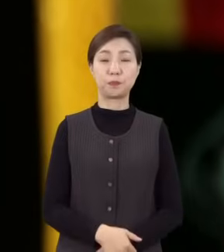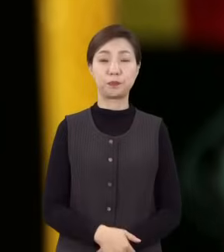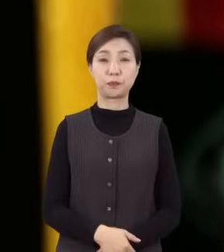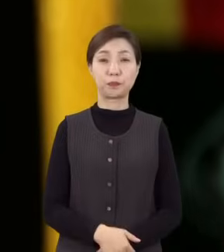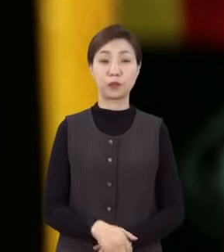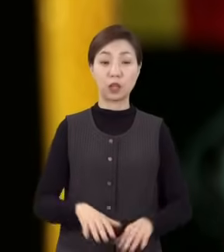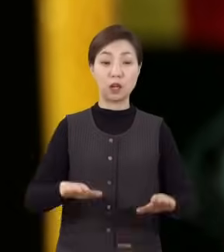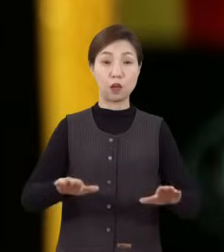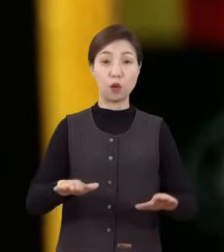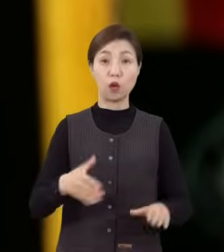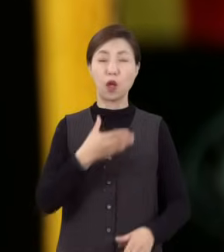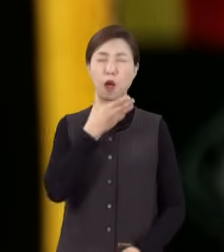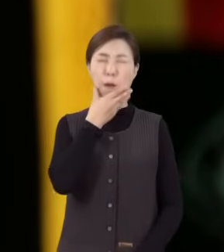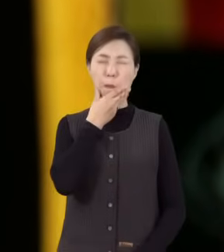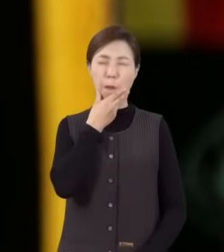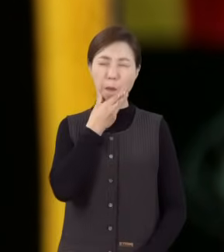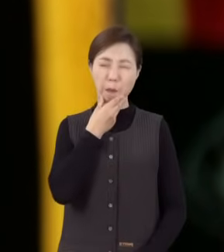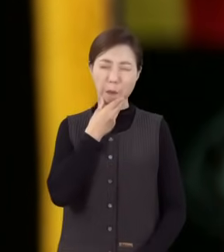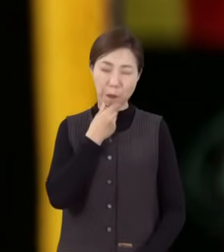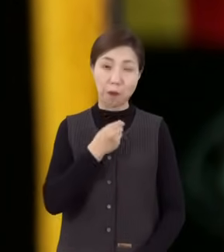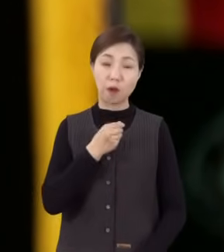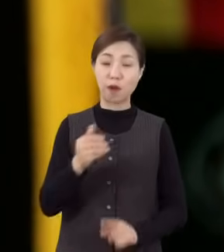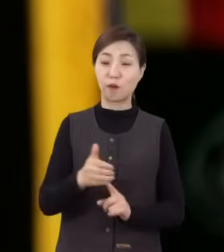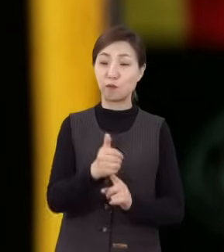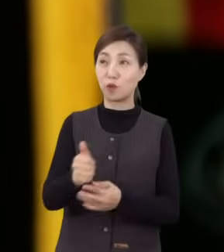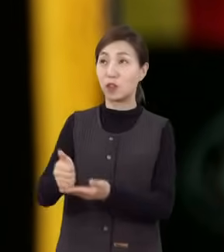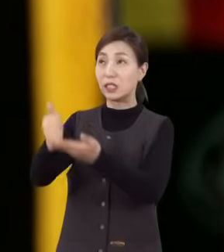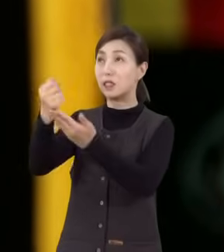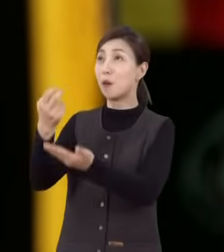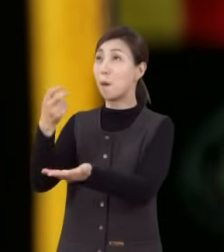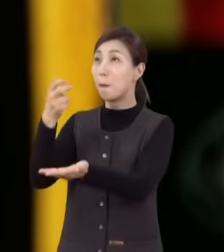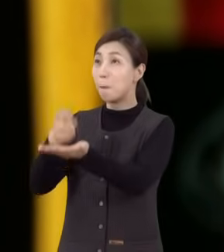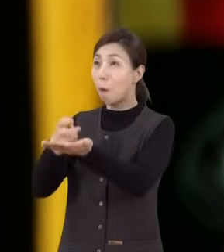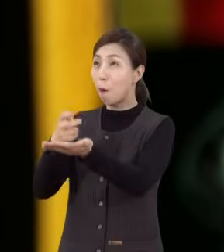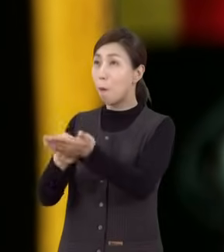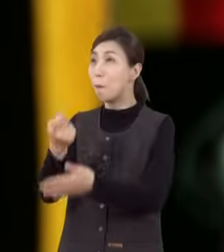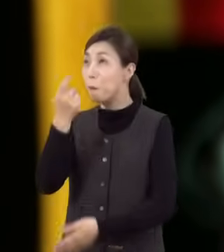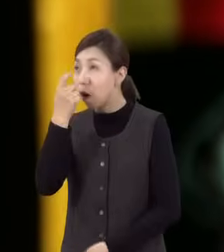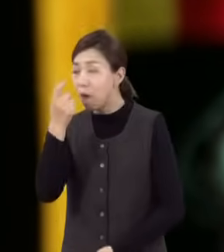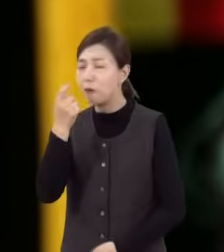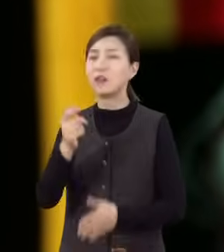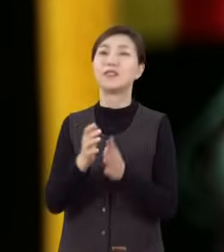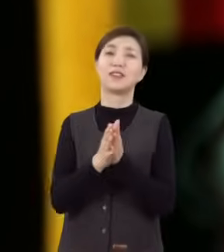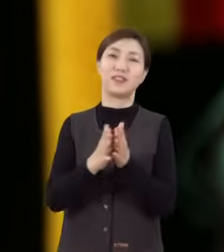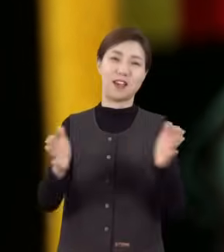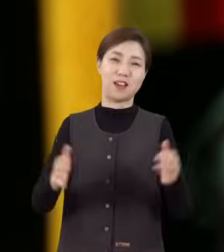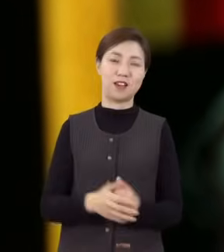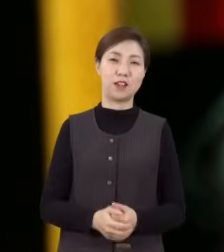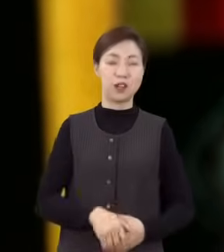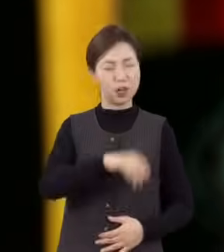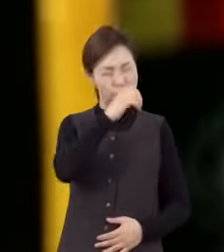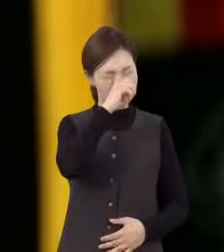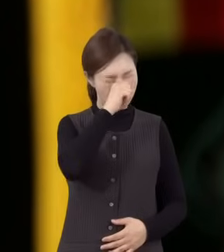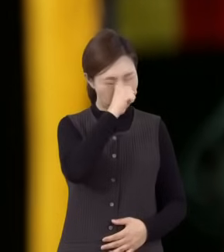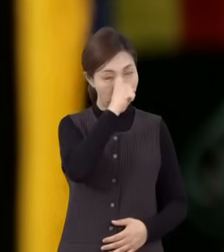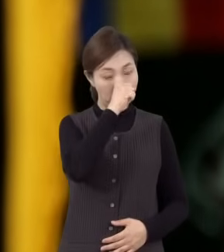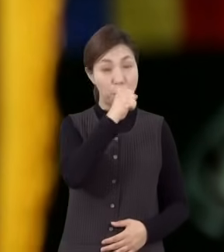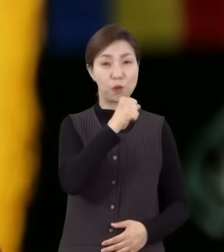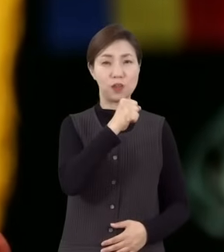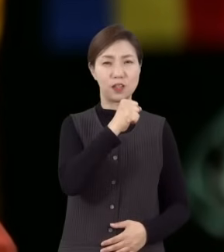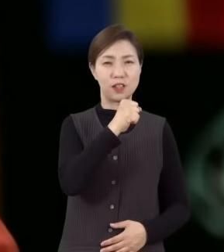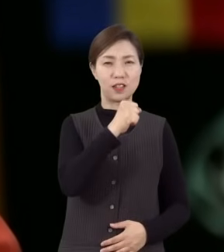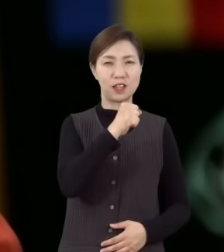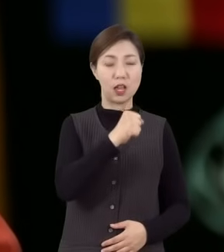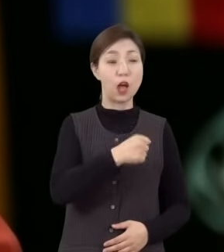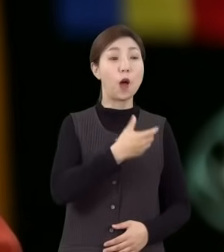뭐가 있어야? 복이 있어야 부처님 법도 만나고 선업과 공덕의 힘이 있어야 부처님